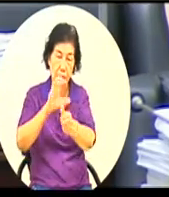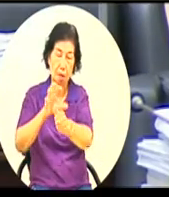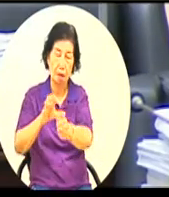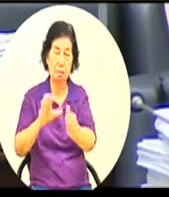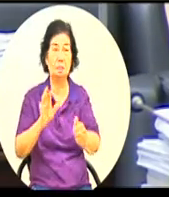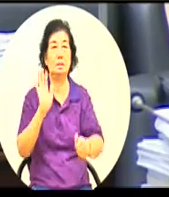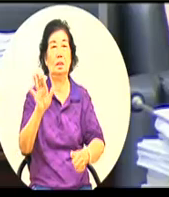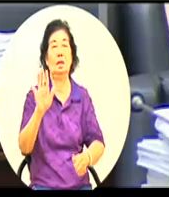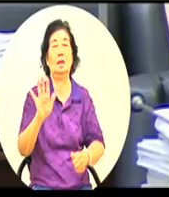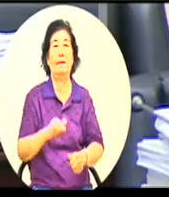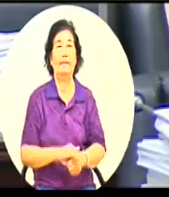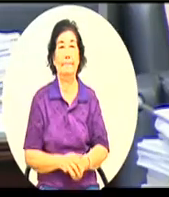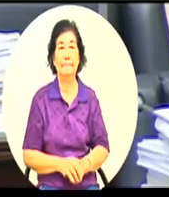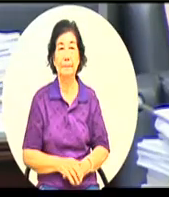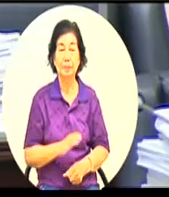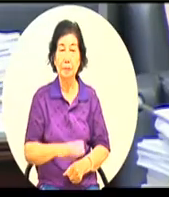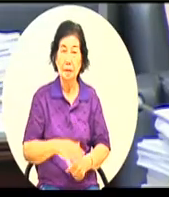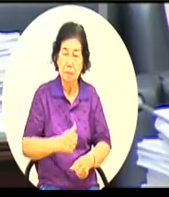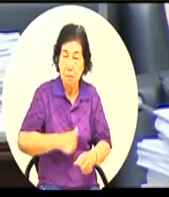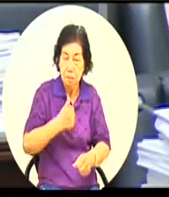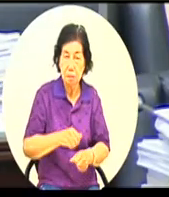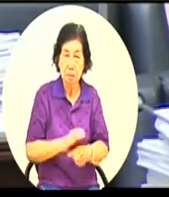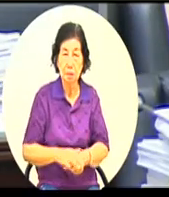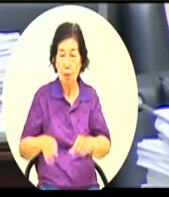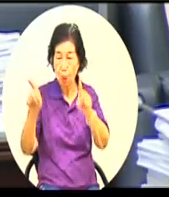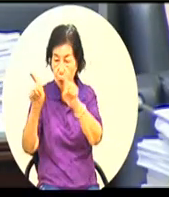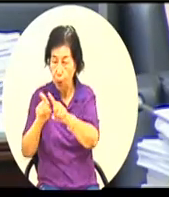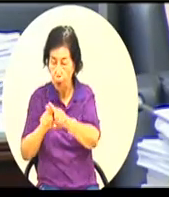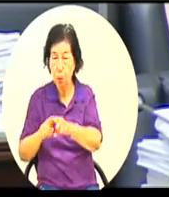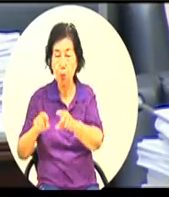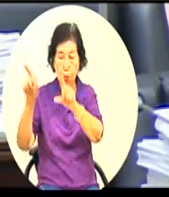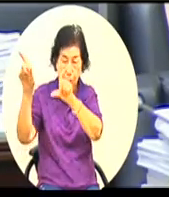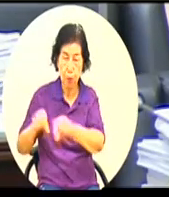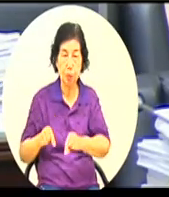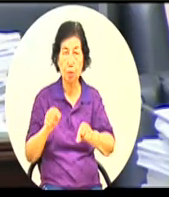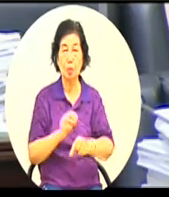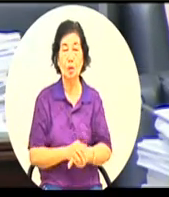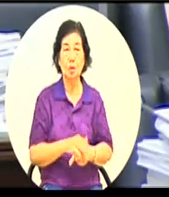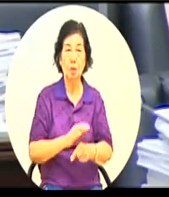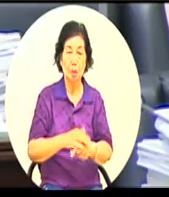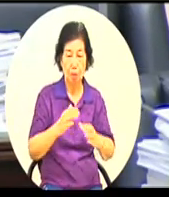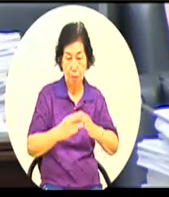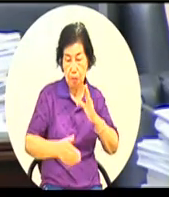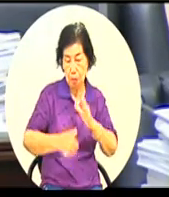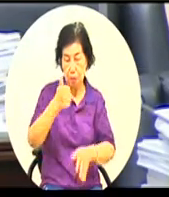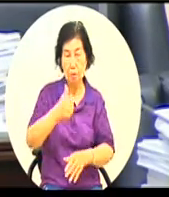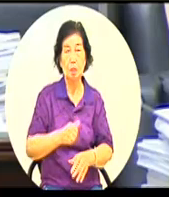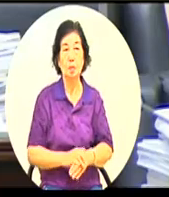啊，你真正有遐尔啊遵守？你若遐尔啊遵守的市